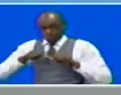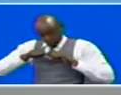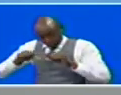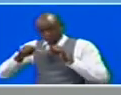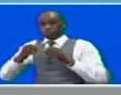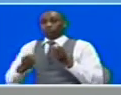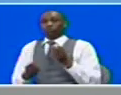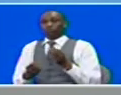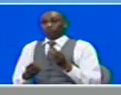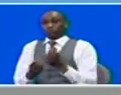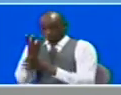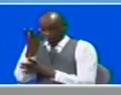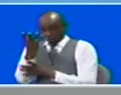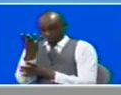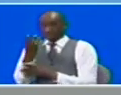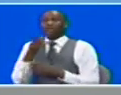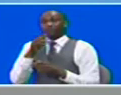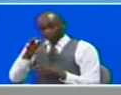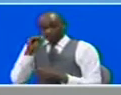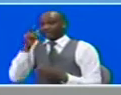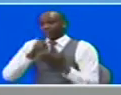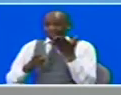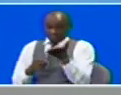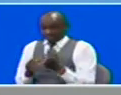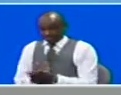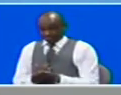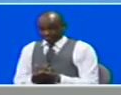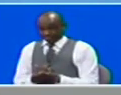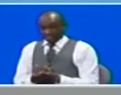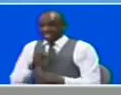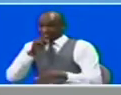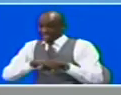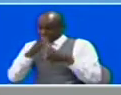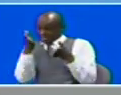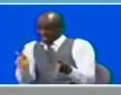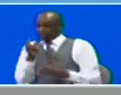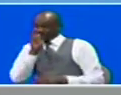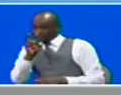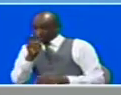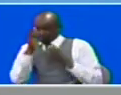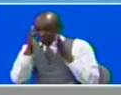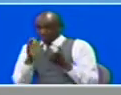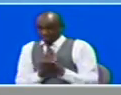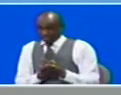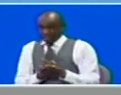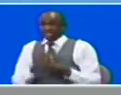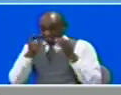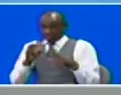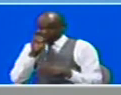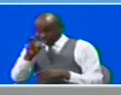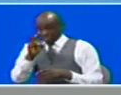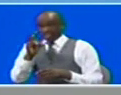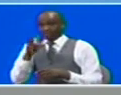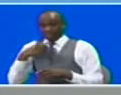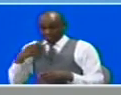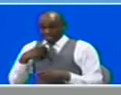ikiweza kukua. Unapata ya kwamba wakati huu tunaangalia kama tu unaweza kupata hii certificate